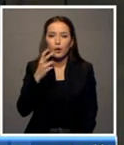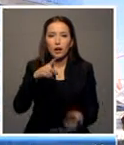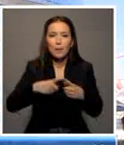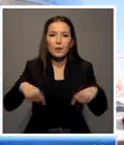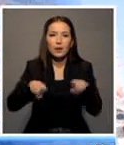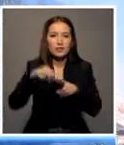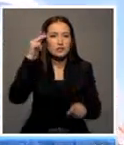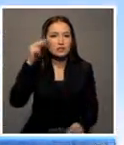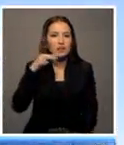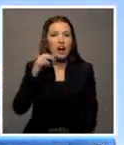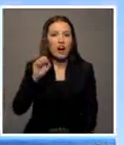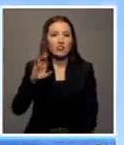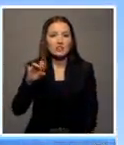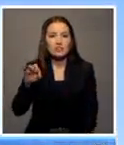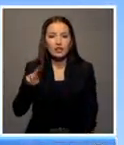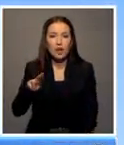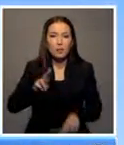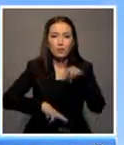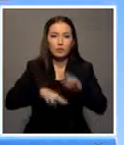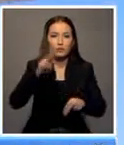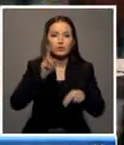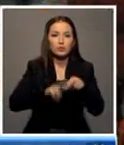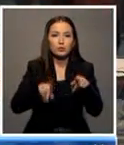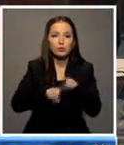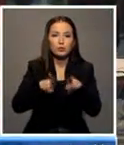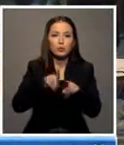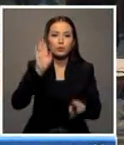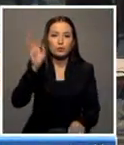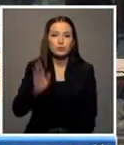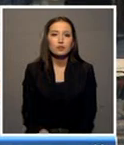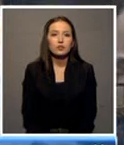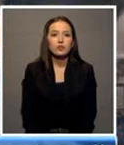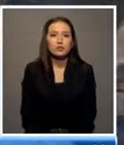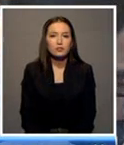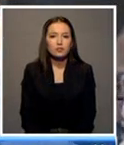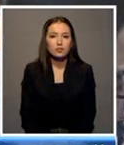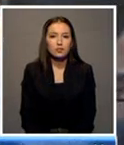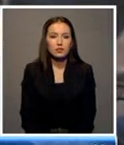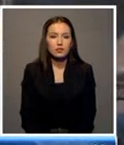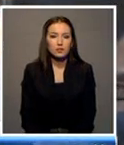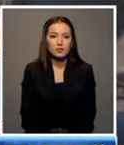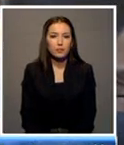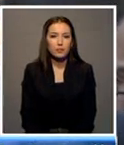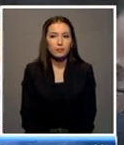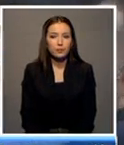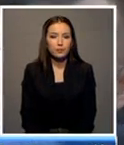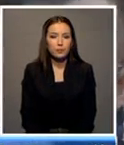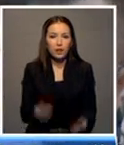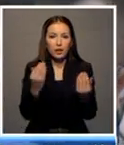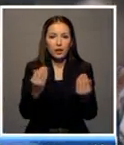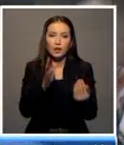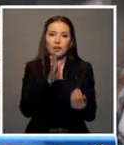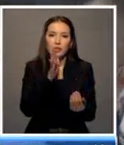Австрия елдерінің павильондарының соңғы құрылысы жұмыстары пысықталды. На сегодняшний день с точки зрения организаторов қазіргі